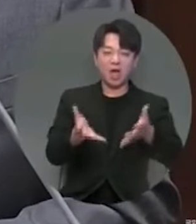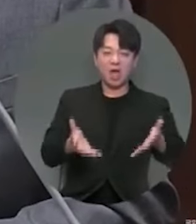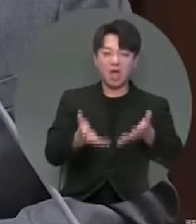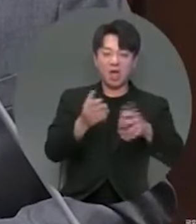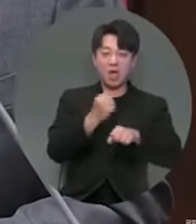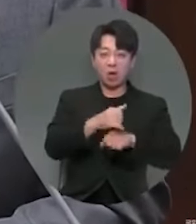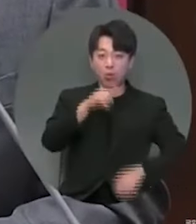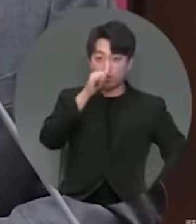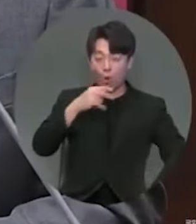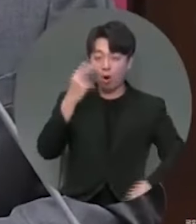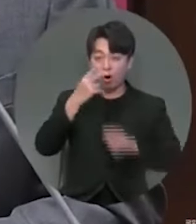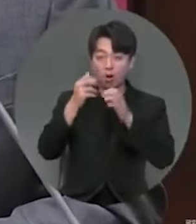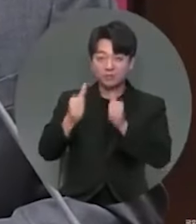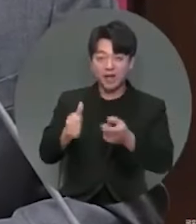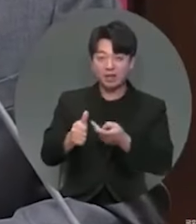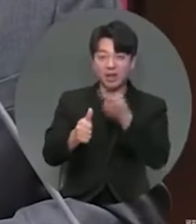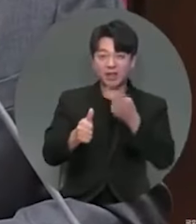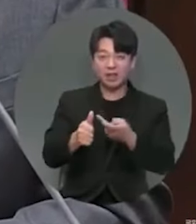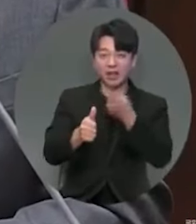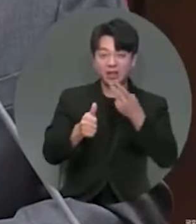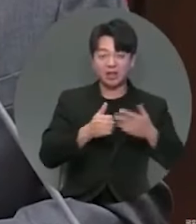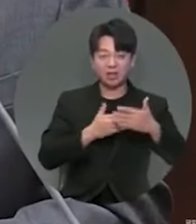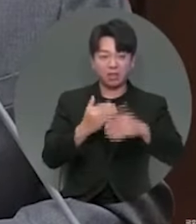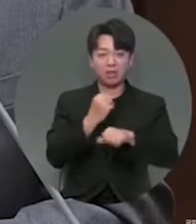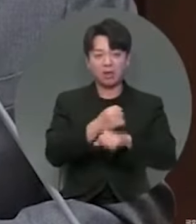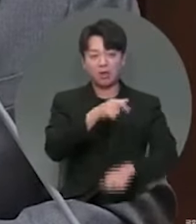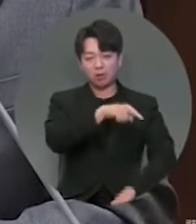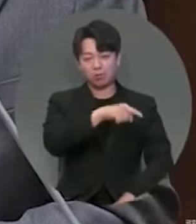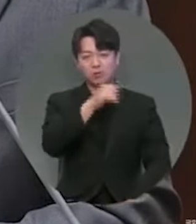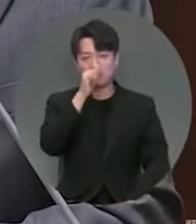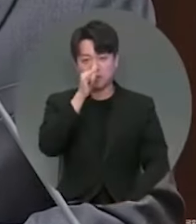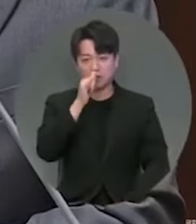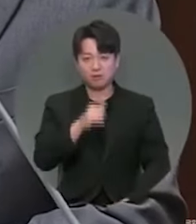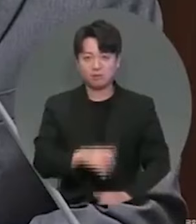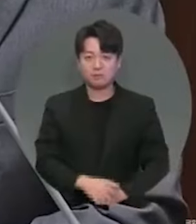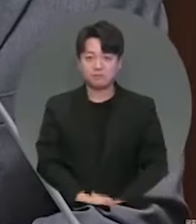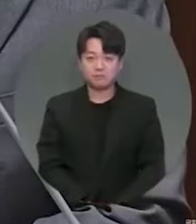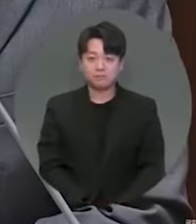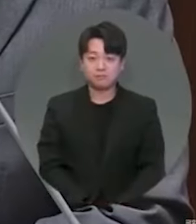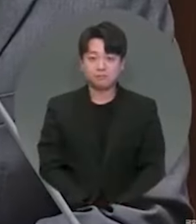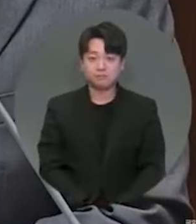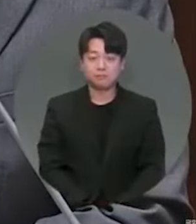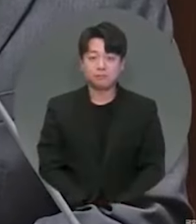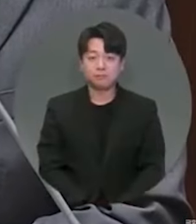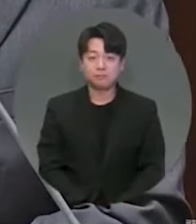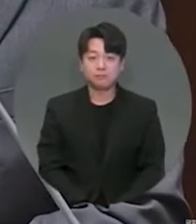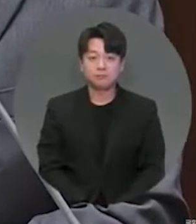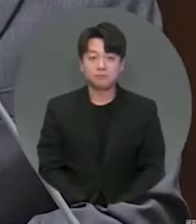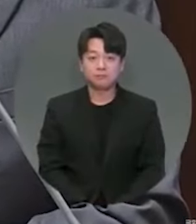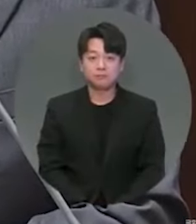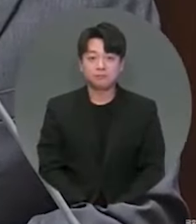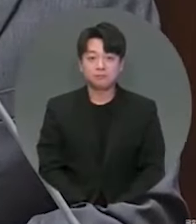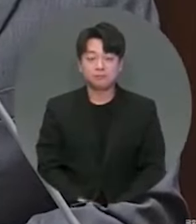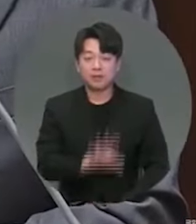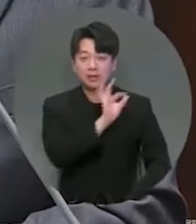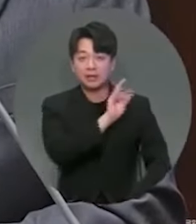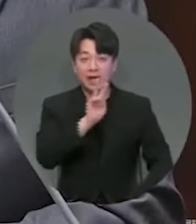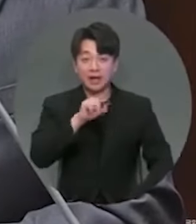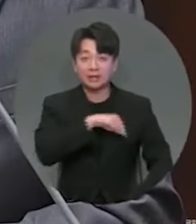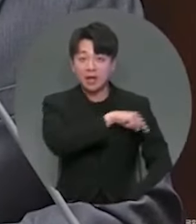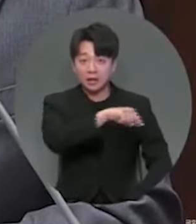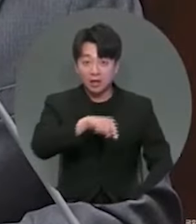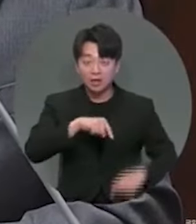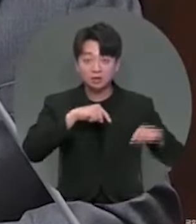검사 탄핵까지 자행을 하고 있습니다. 장관께서는 야당의 정치 공세 이거